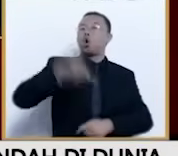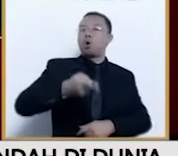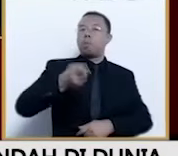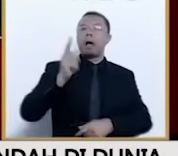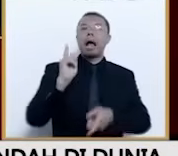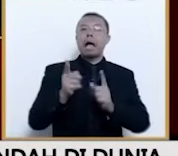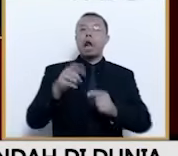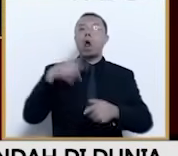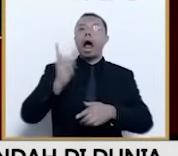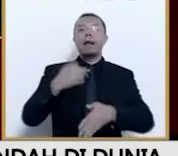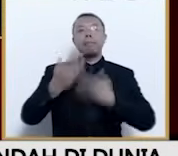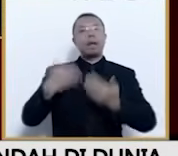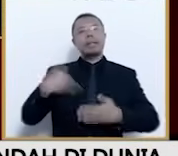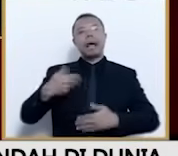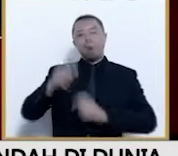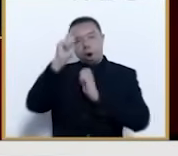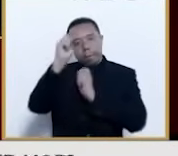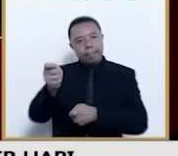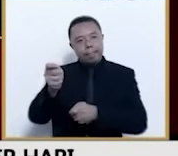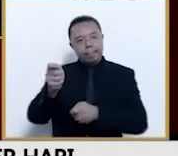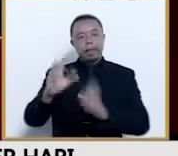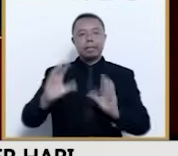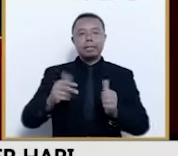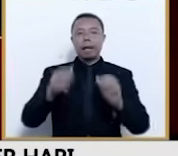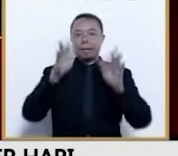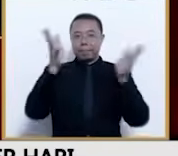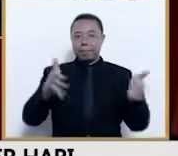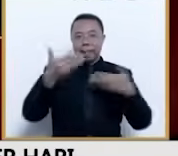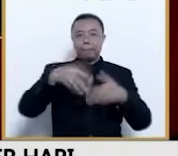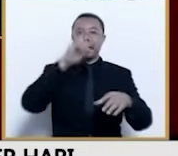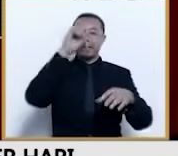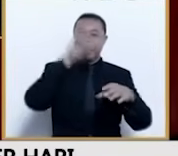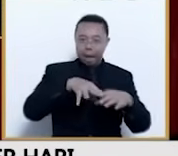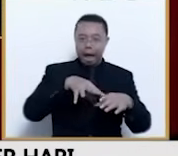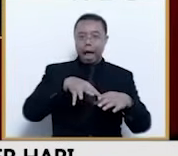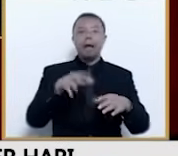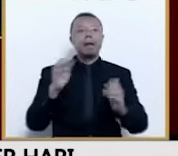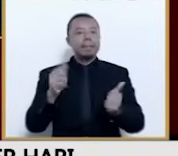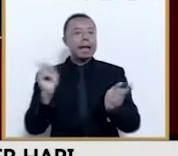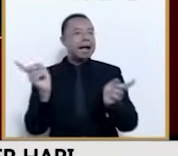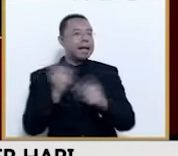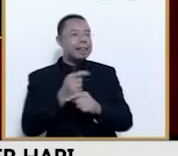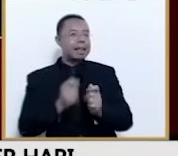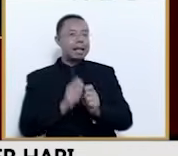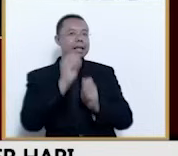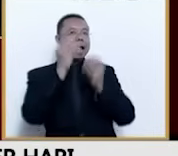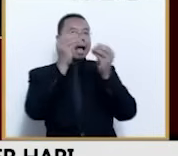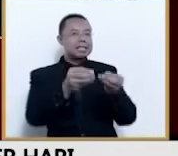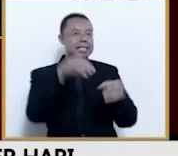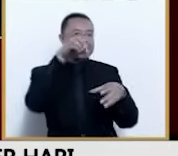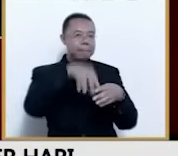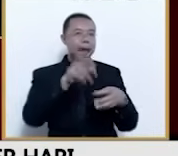menuruti ini. Disiapkan bank sampah, warga bisa mengubah sampah menjadi uang.